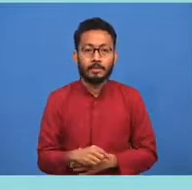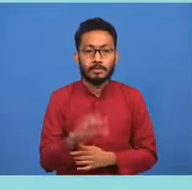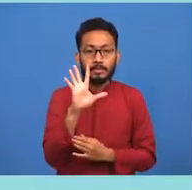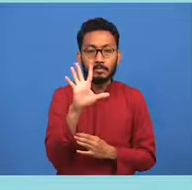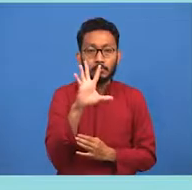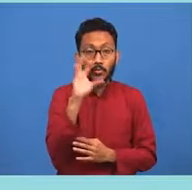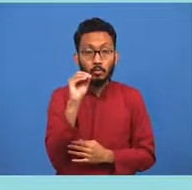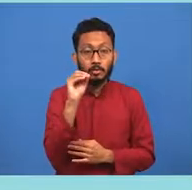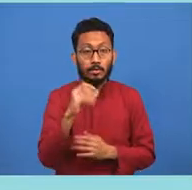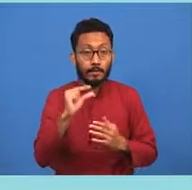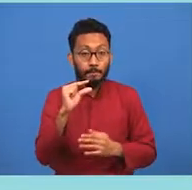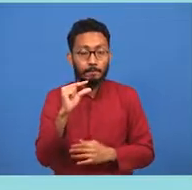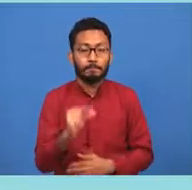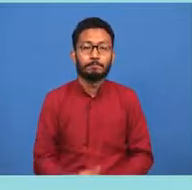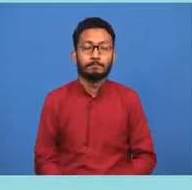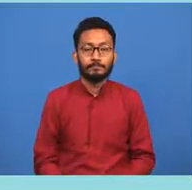gram.